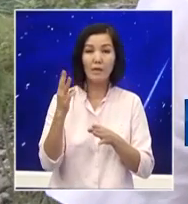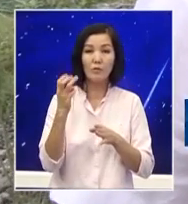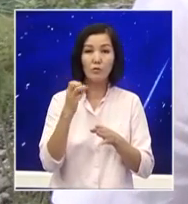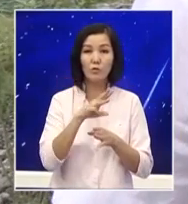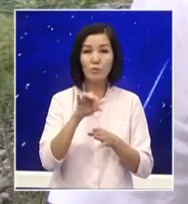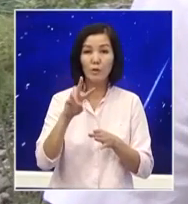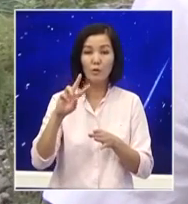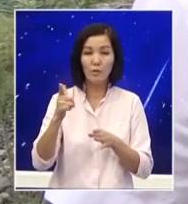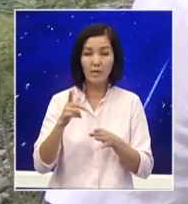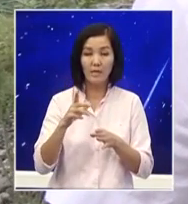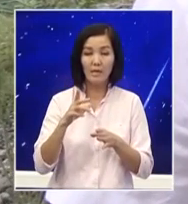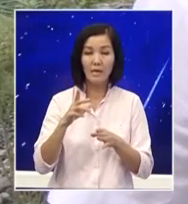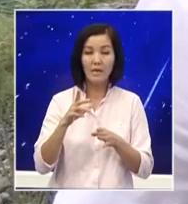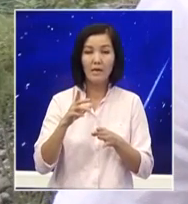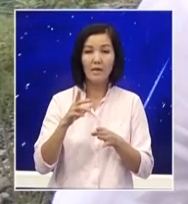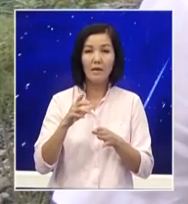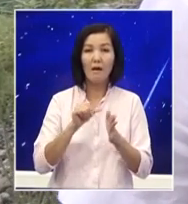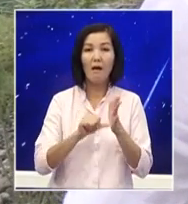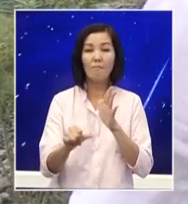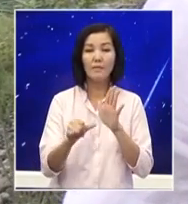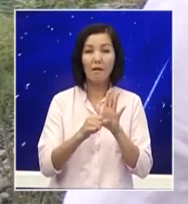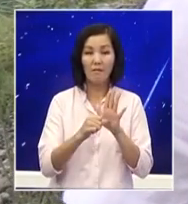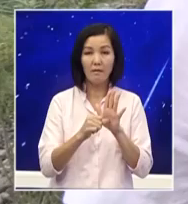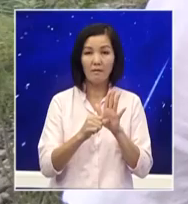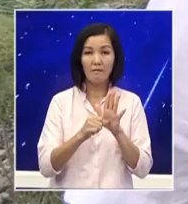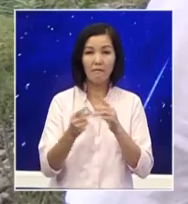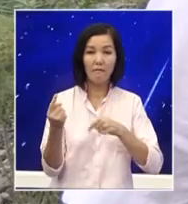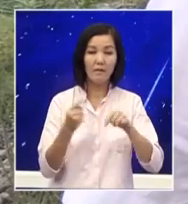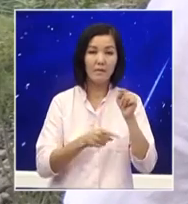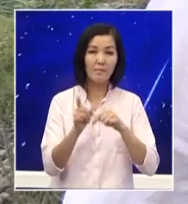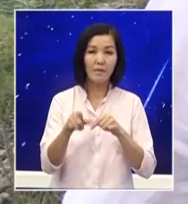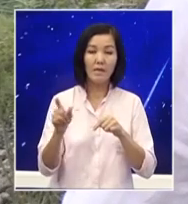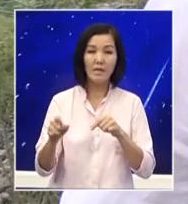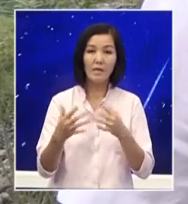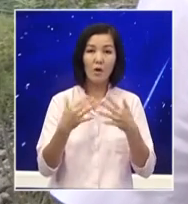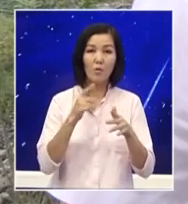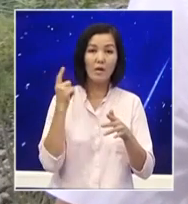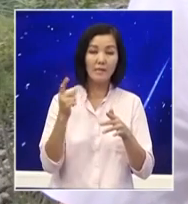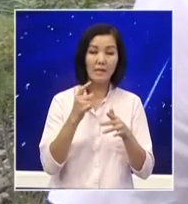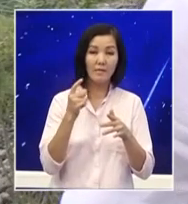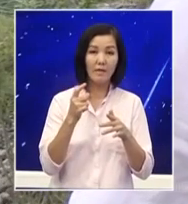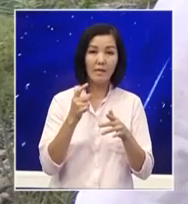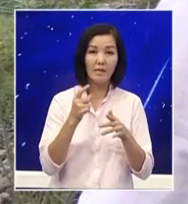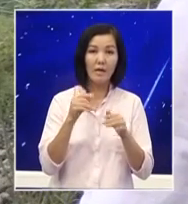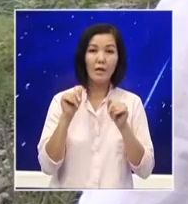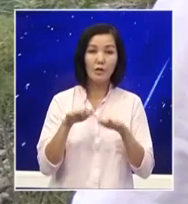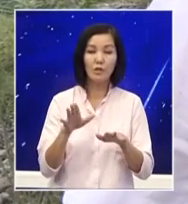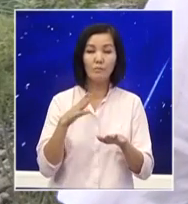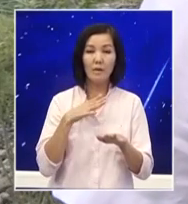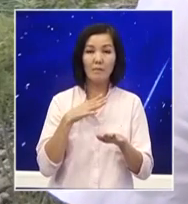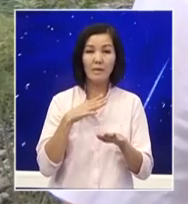миллиондай. Оның ішінден 66 кәсіпкерлерге және шаруа қожалықтарына шешім